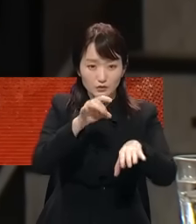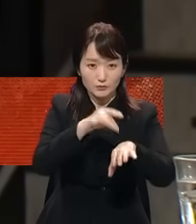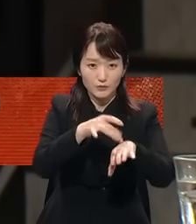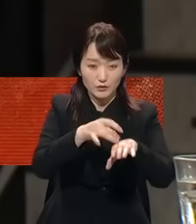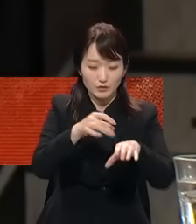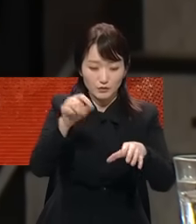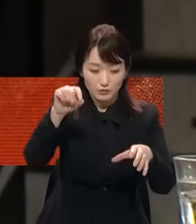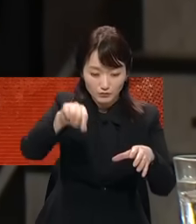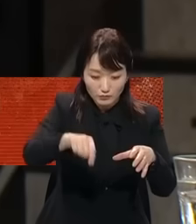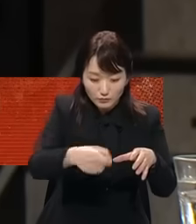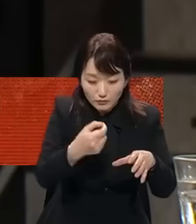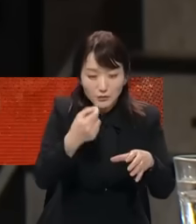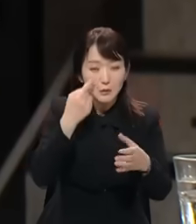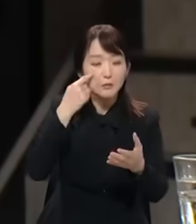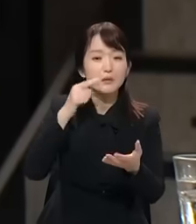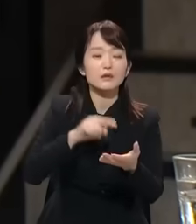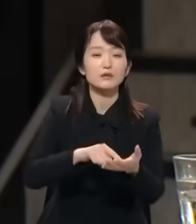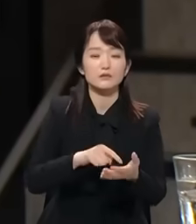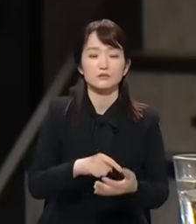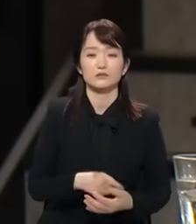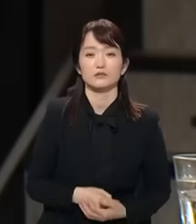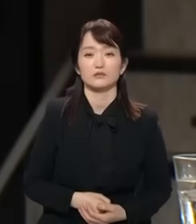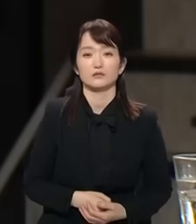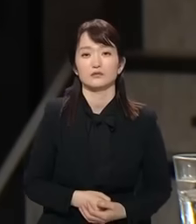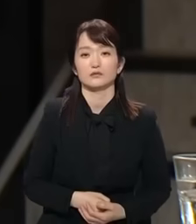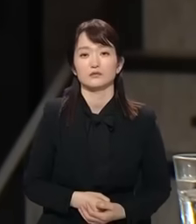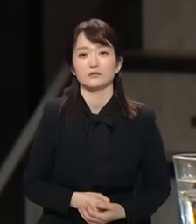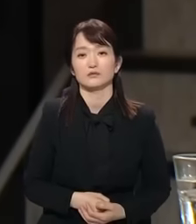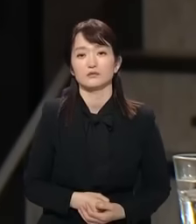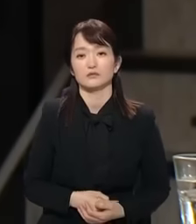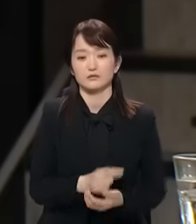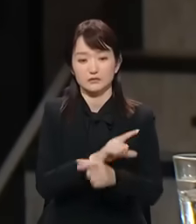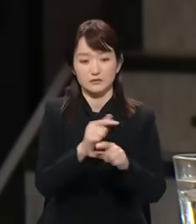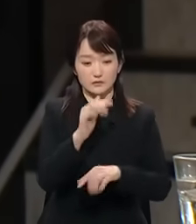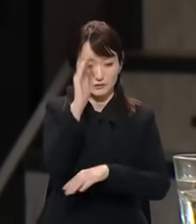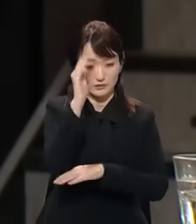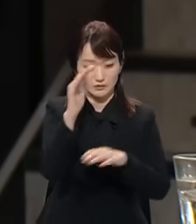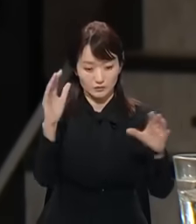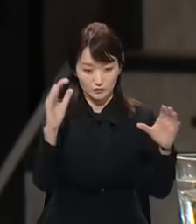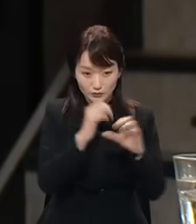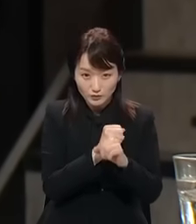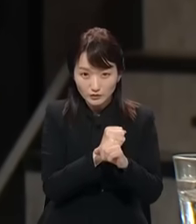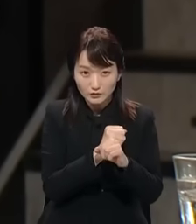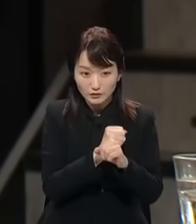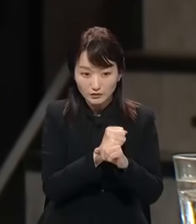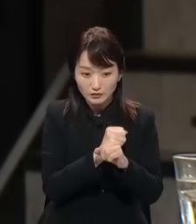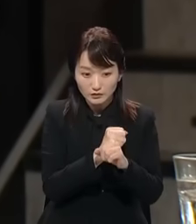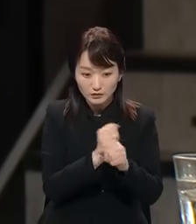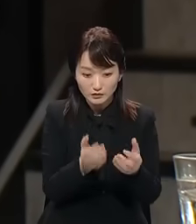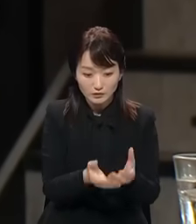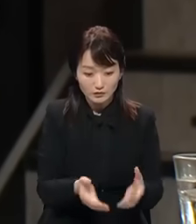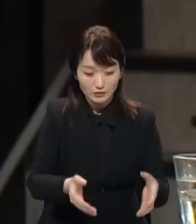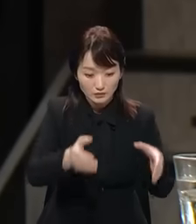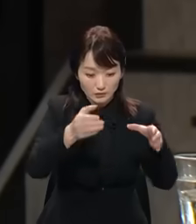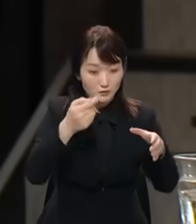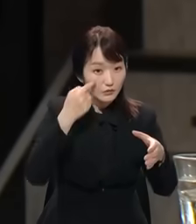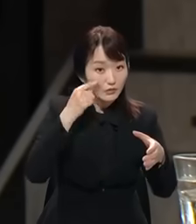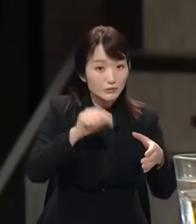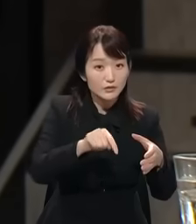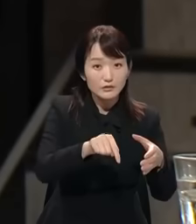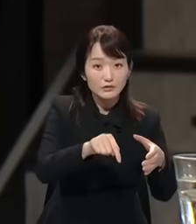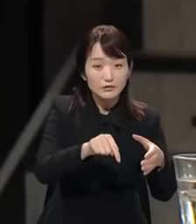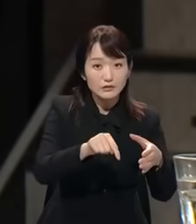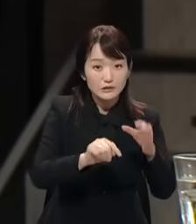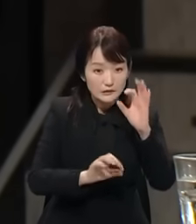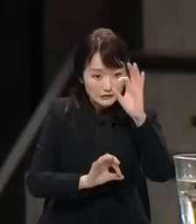그러면은 이게 뭐 여러 가지 앞 얘기 나온 것을 봤을 때 거기에서 발견됐다는 것은 이것은 사고가